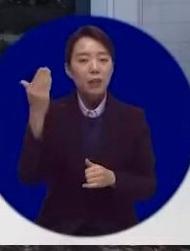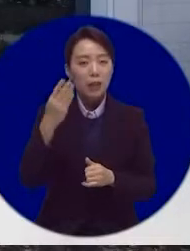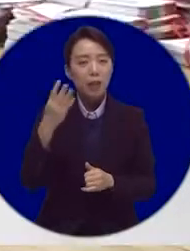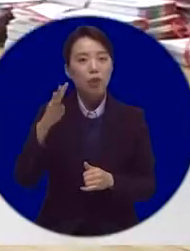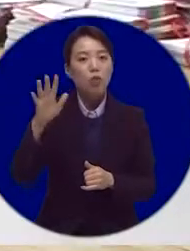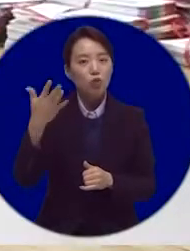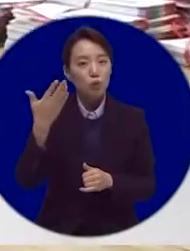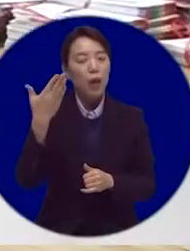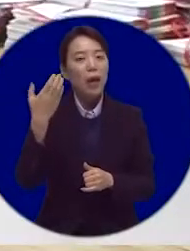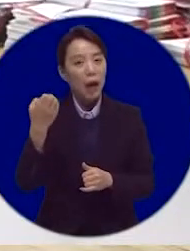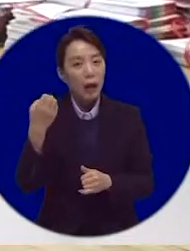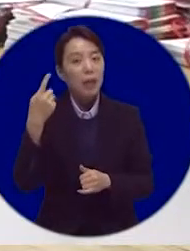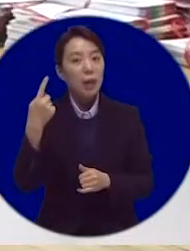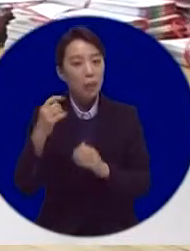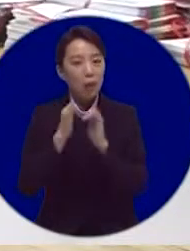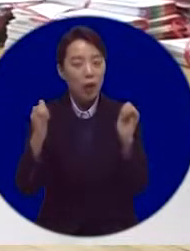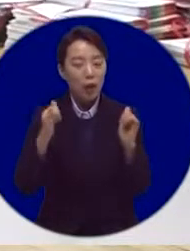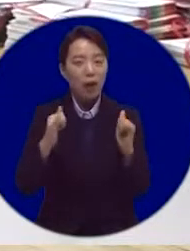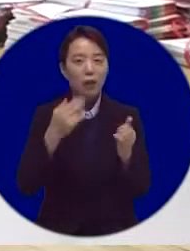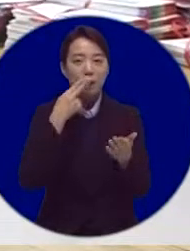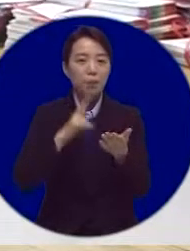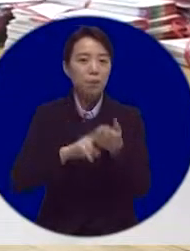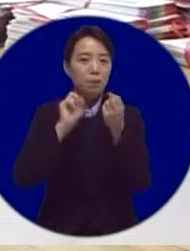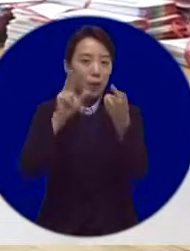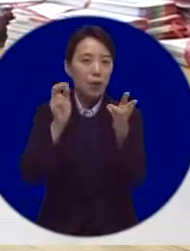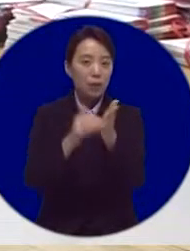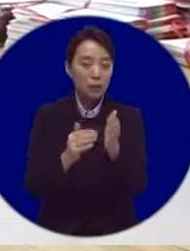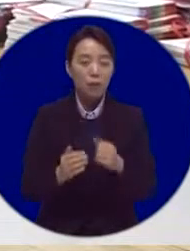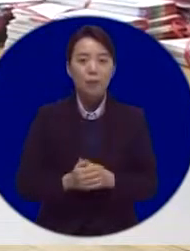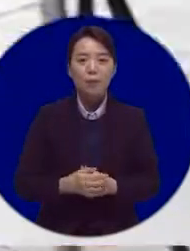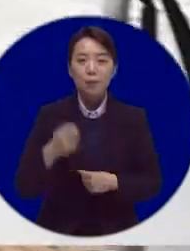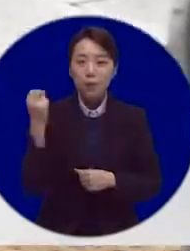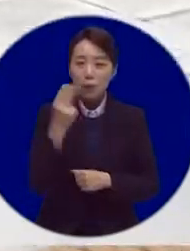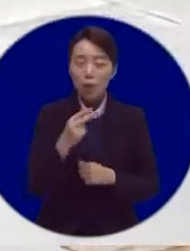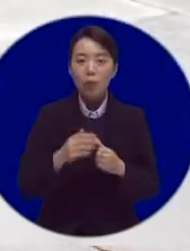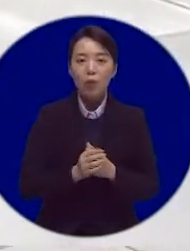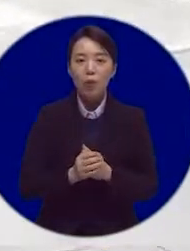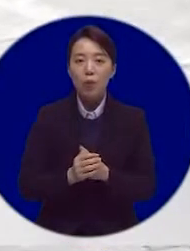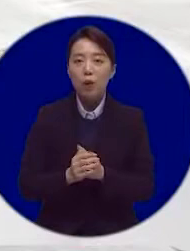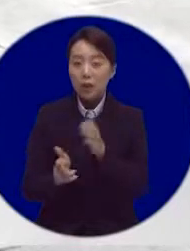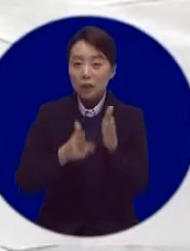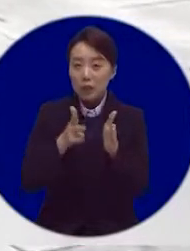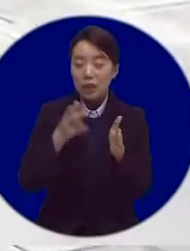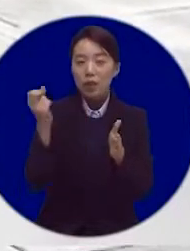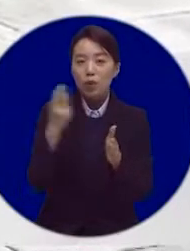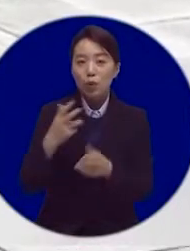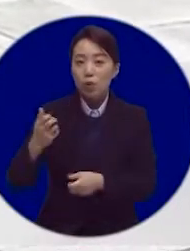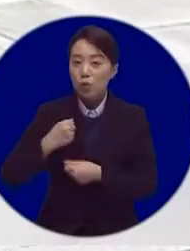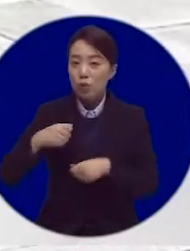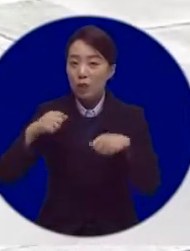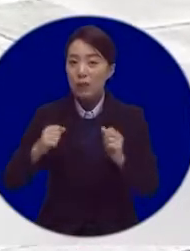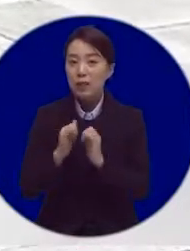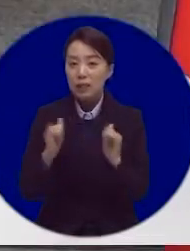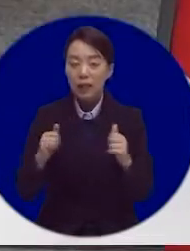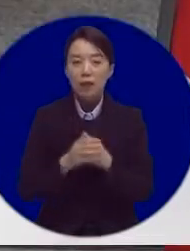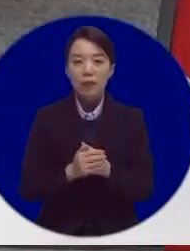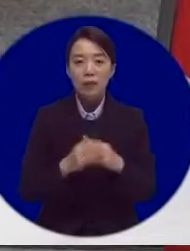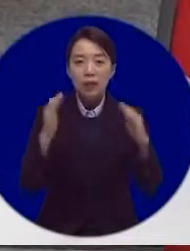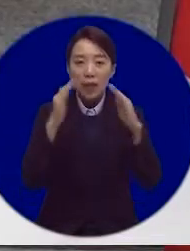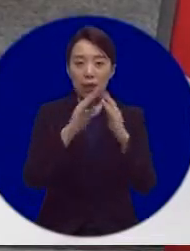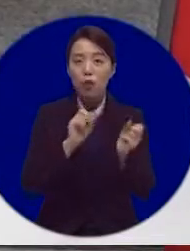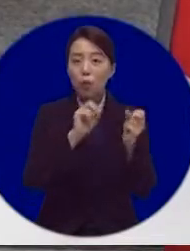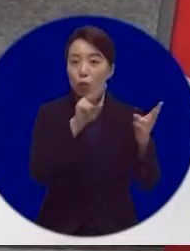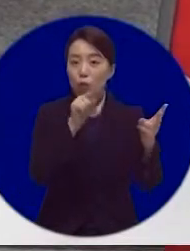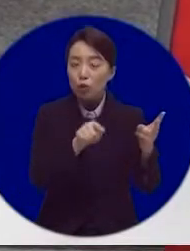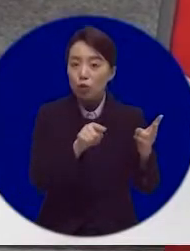103,991명에게는 거소투표 용지를 함께 발송했습니다. 그리고 영내 또는 부대 등에 기거하는 이유로 가정에